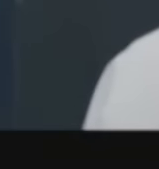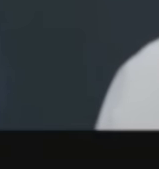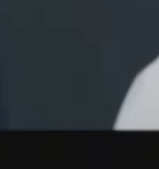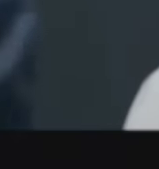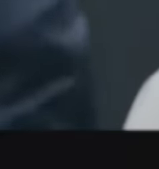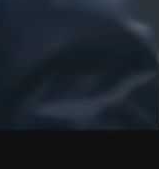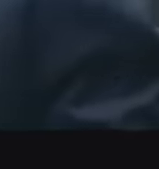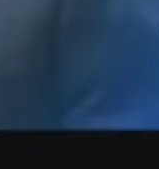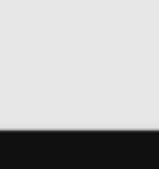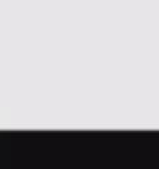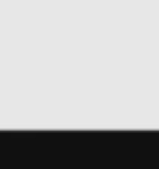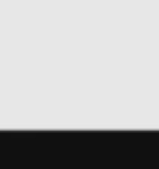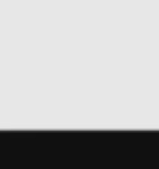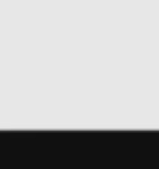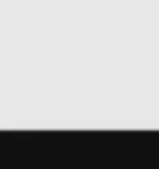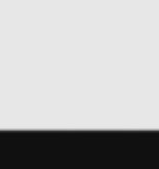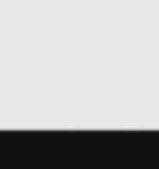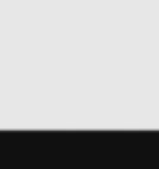masa depan.